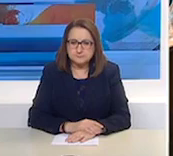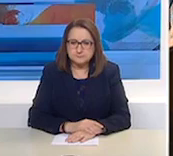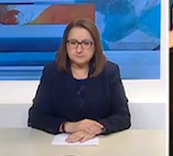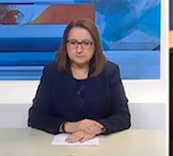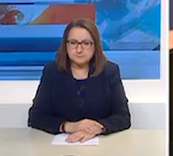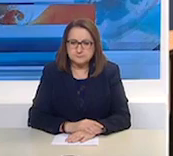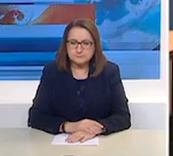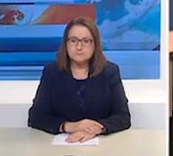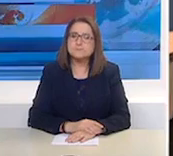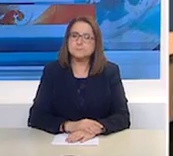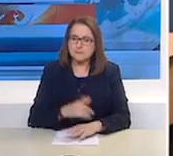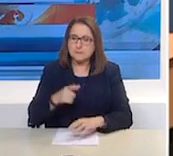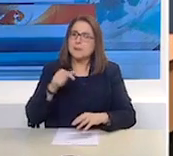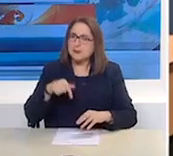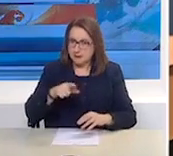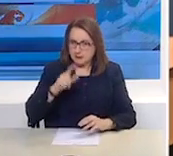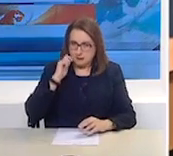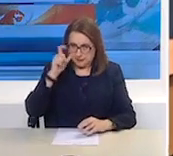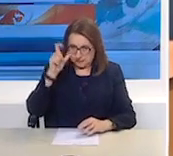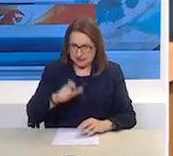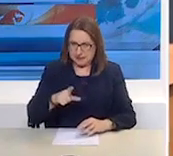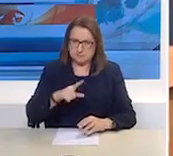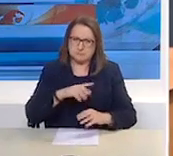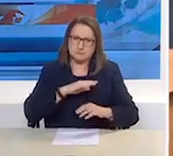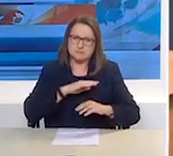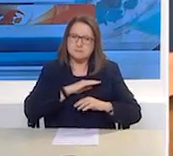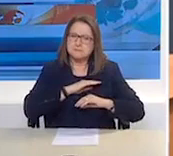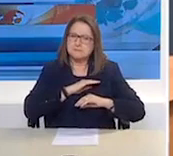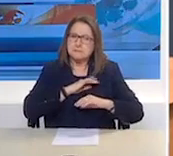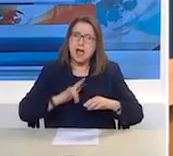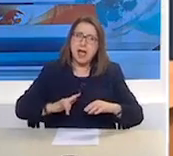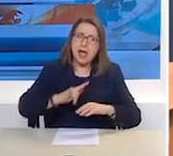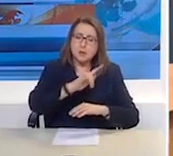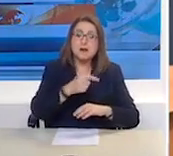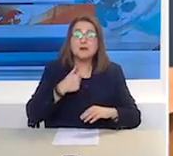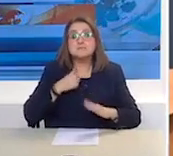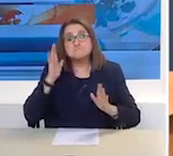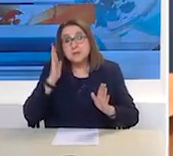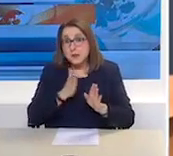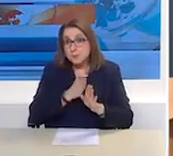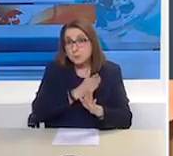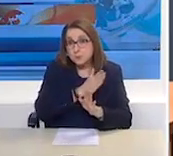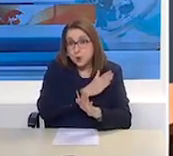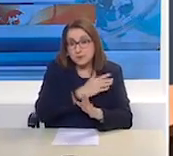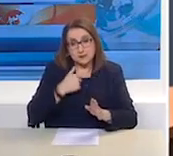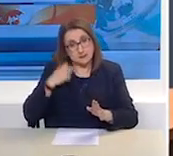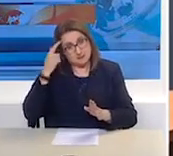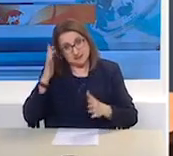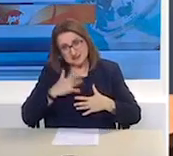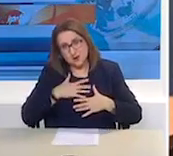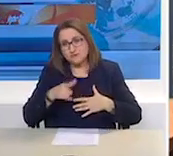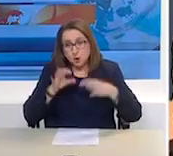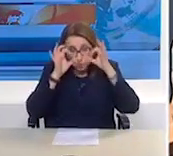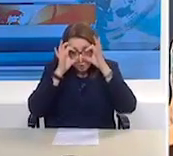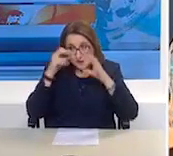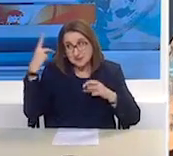Καταρχήν, για την ερώτηση αυτή, όσον αφορά τις παλιότερες αναφορές, δεν μπορώ να απαντήσω, διότι τα στοιχεία τα έχει ο κύριος